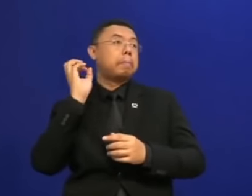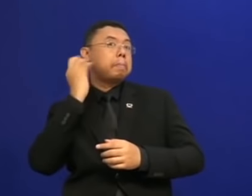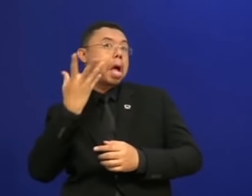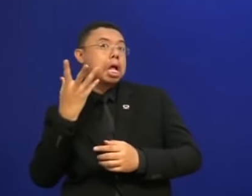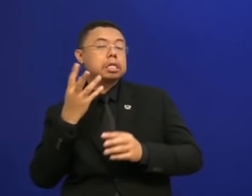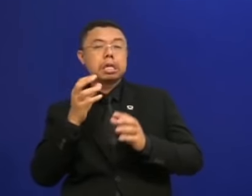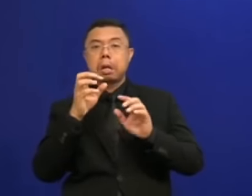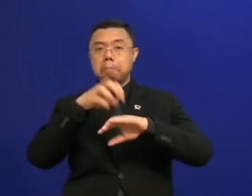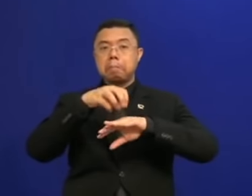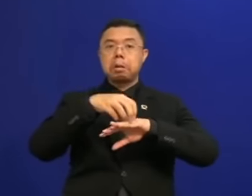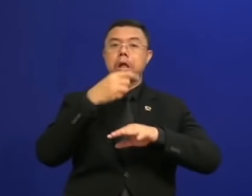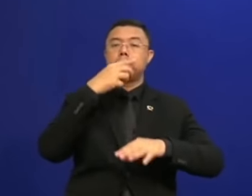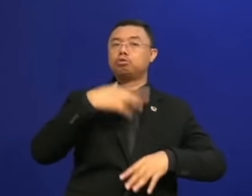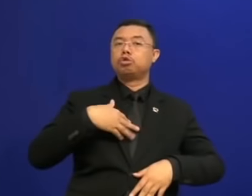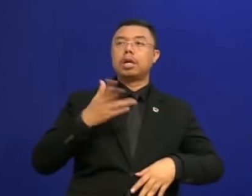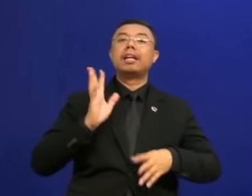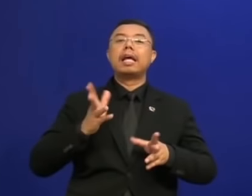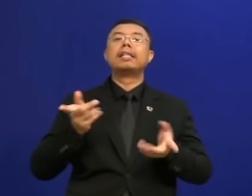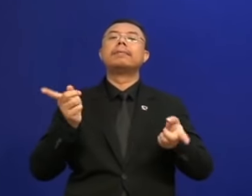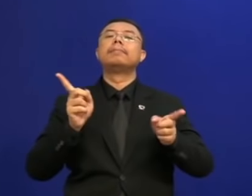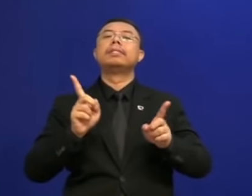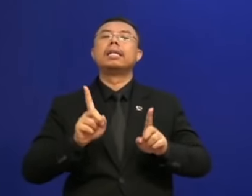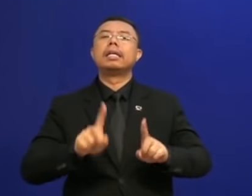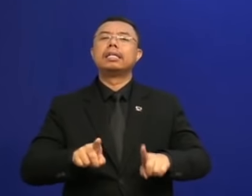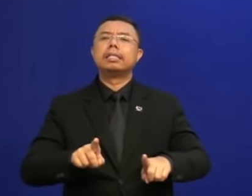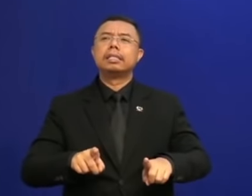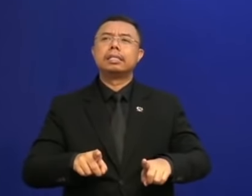emas yang saudara miliki akan menjadi